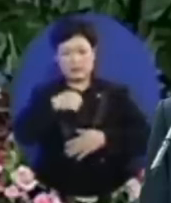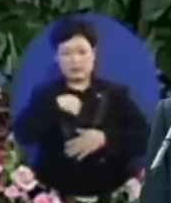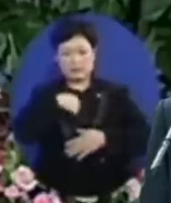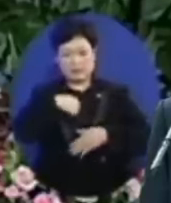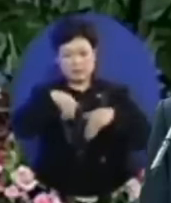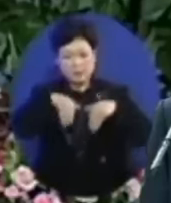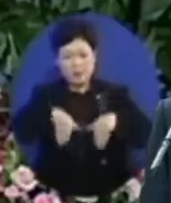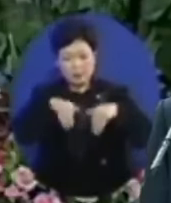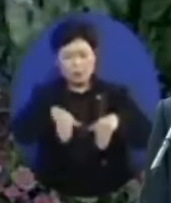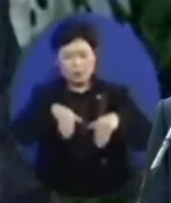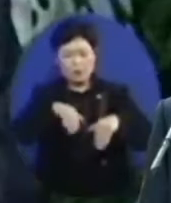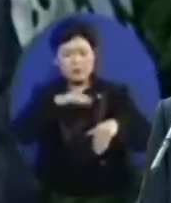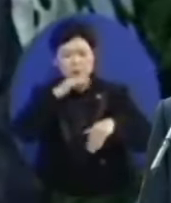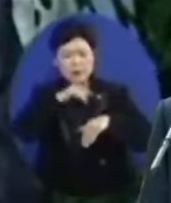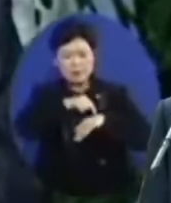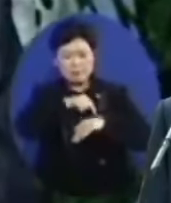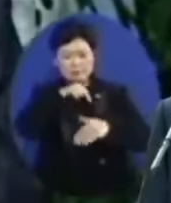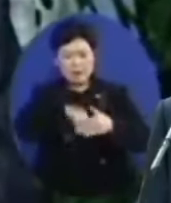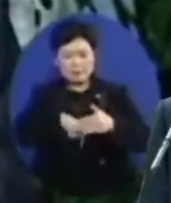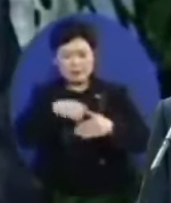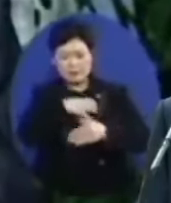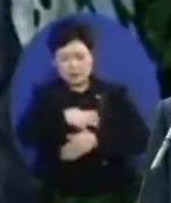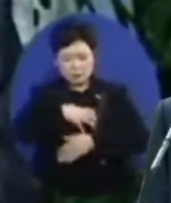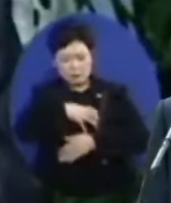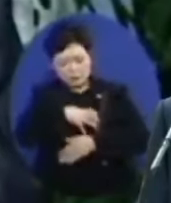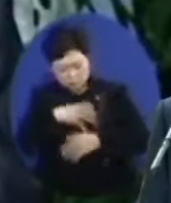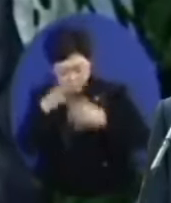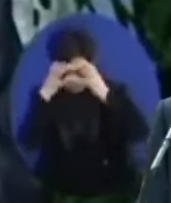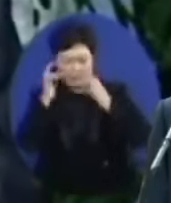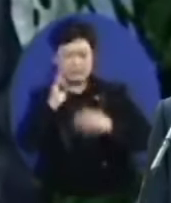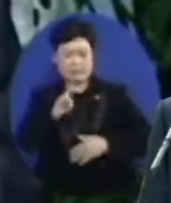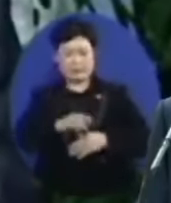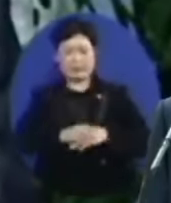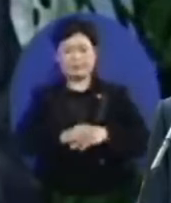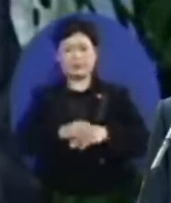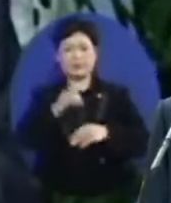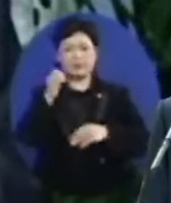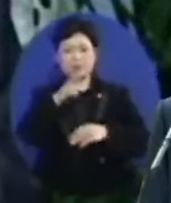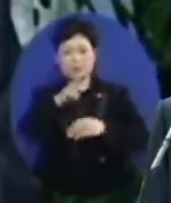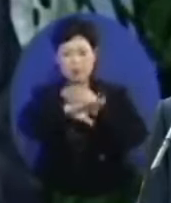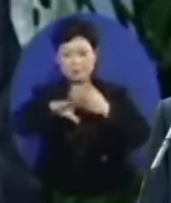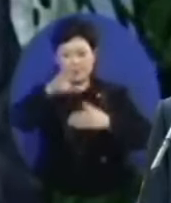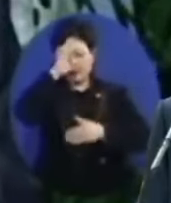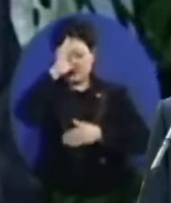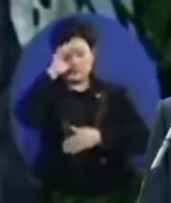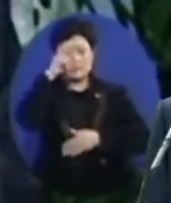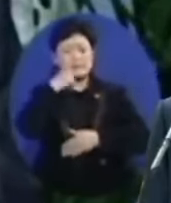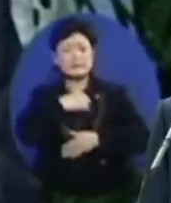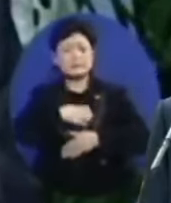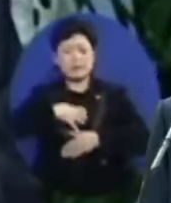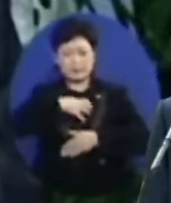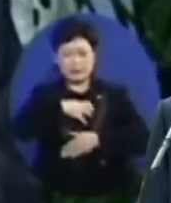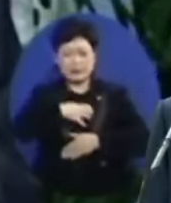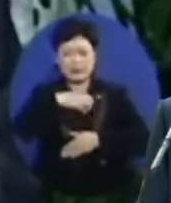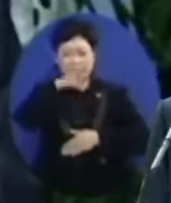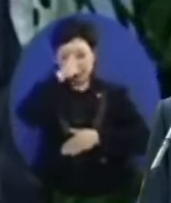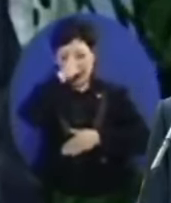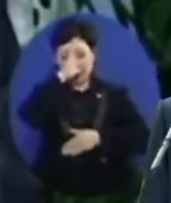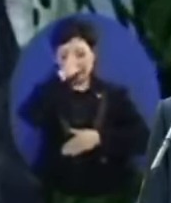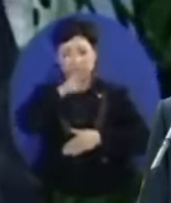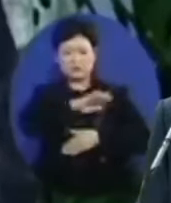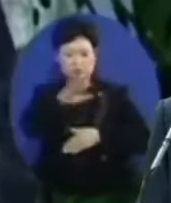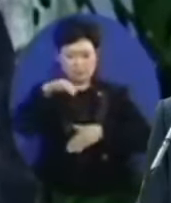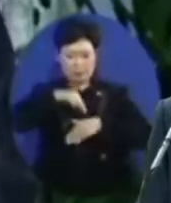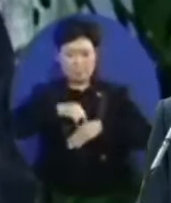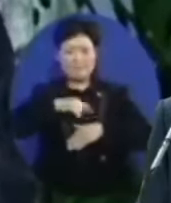알고 그 마음의 고통과 괴로움이 말로 다할 수 없는 것입니다. 그리고 병들어 슬퍼하는 것입니다. 병은 여러분 뭐